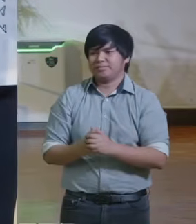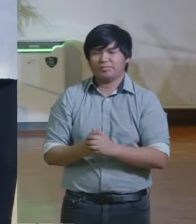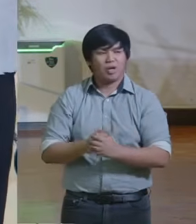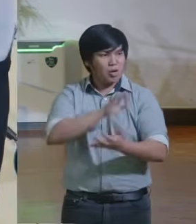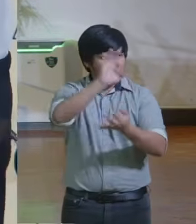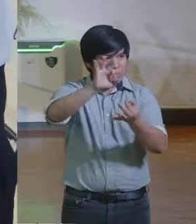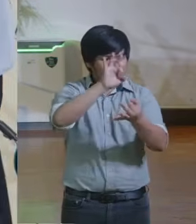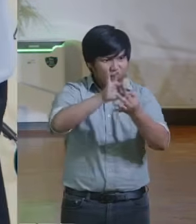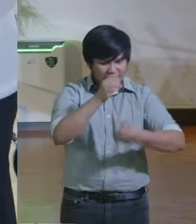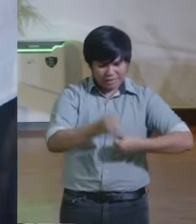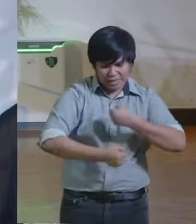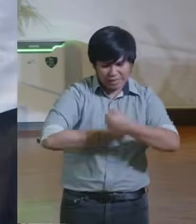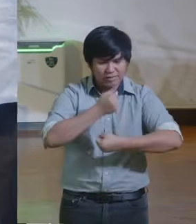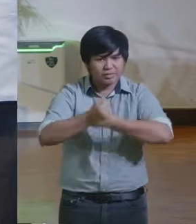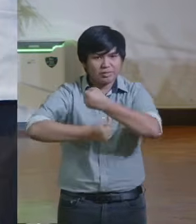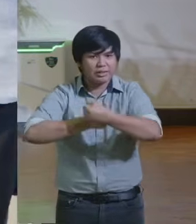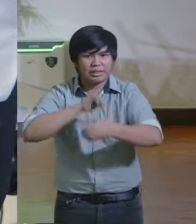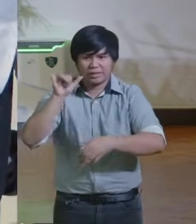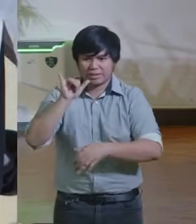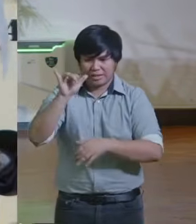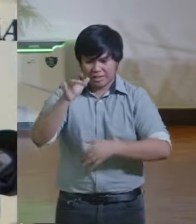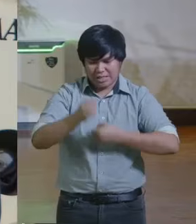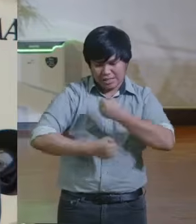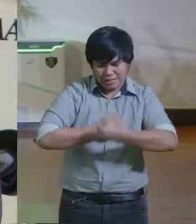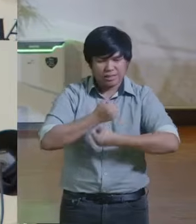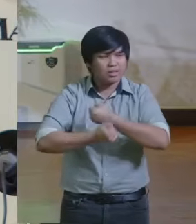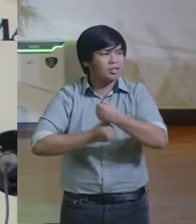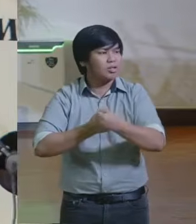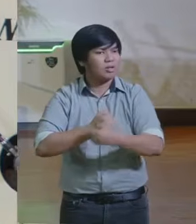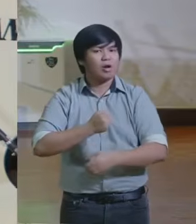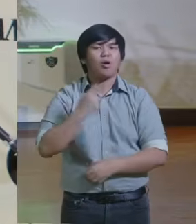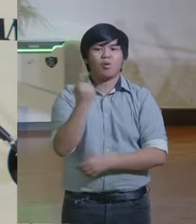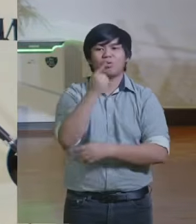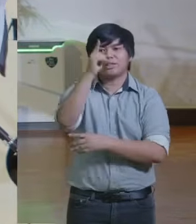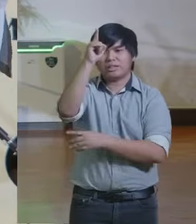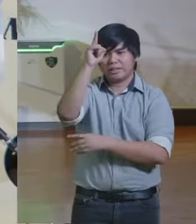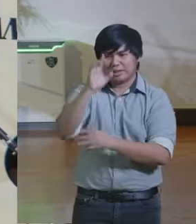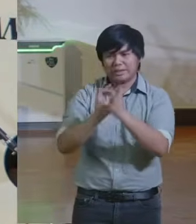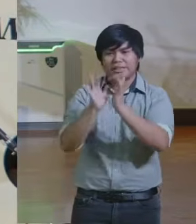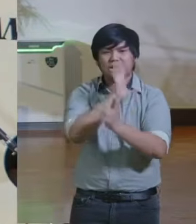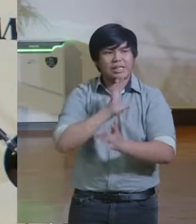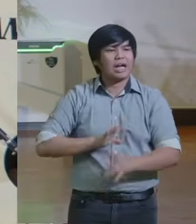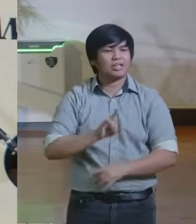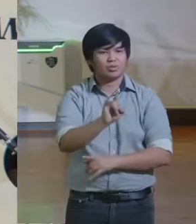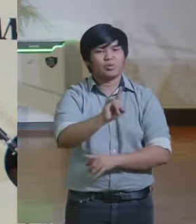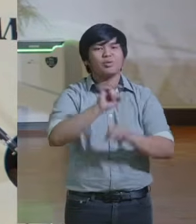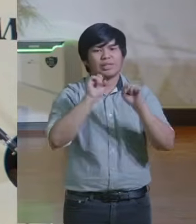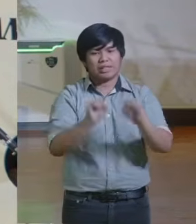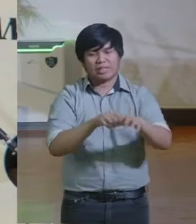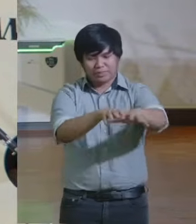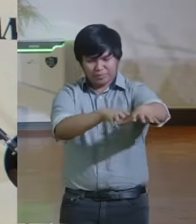perfect sacrifice. Siya po ang eternal sacrifice. Siya lang at siya lang ang pwedeng gumawa noon. Walang iba.